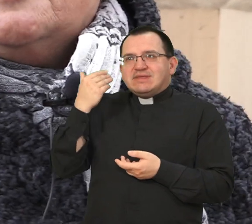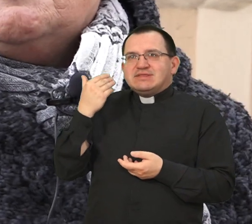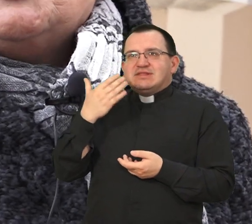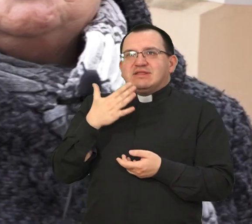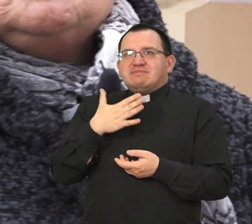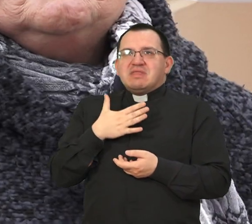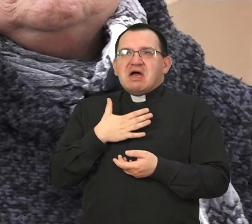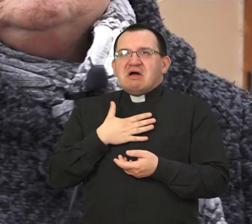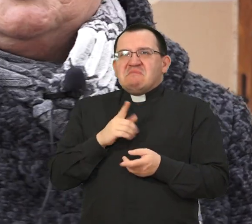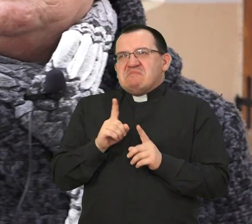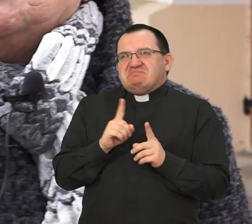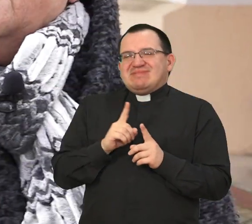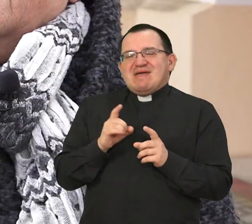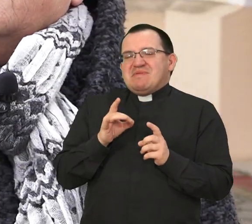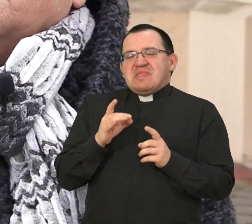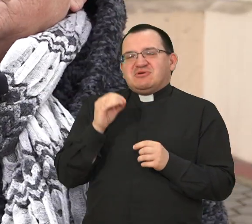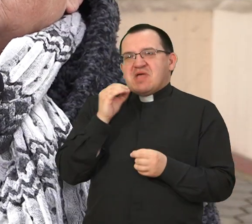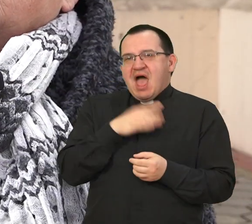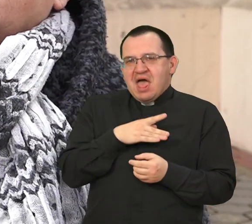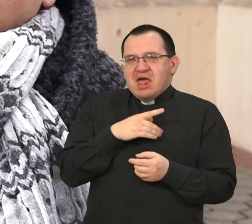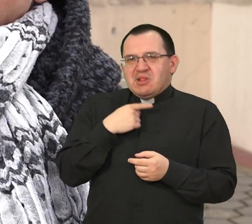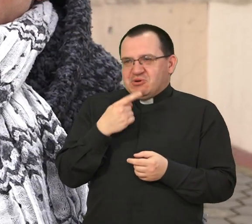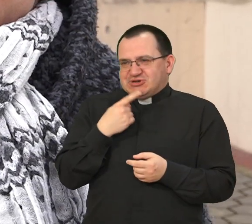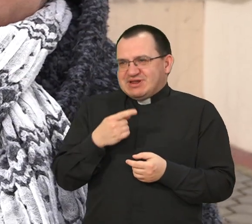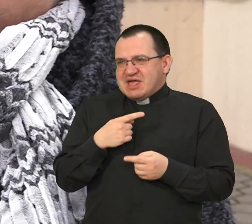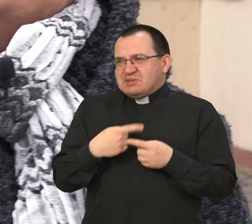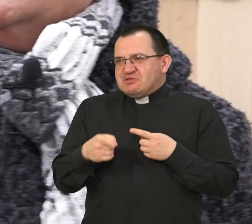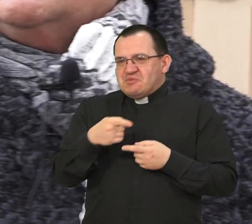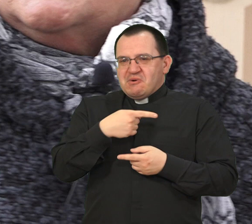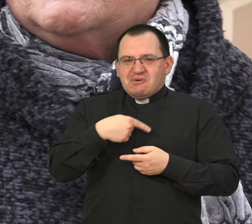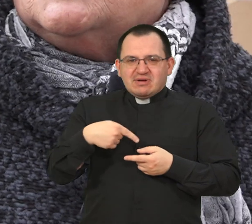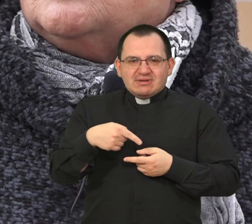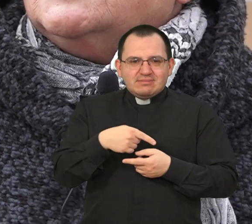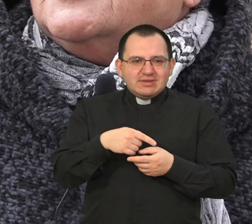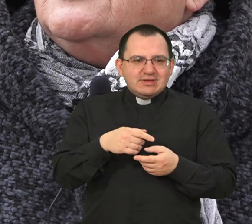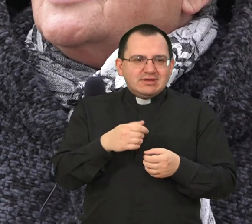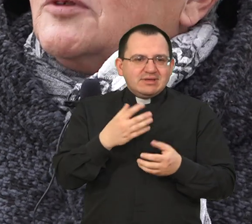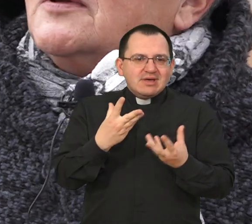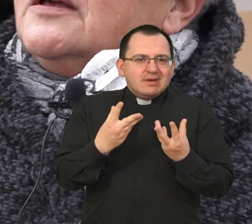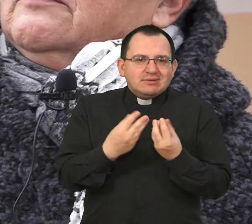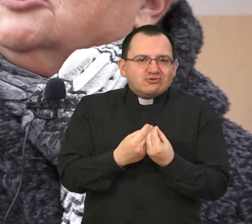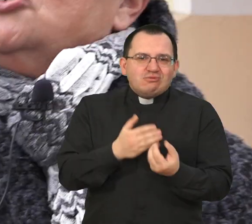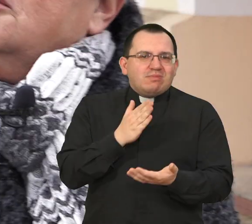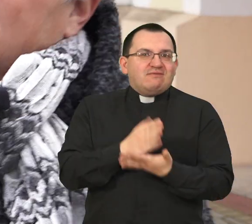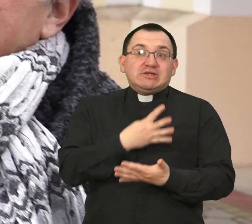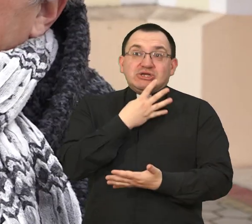da ne bi baš nešto preloše rekli kad smo već tu zajedno. Recimo, evo, ima pjevača koji zajedno sa mnom već 40